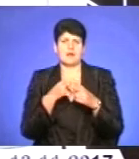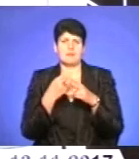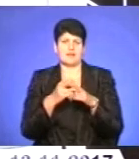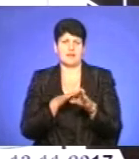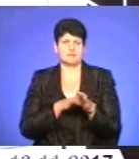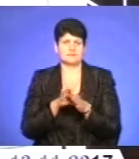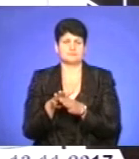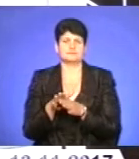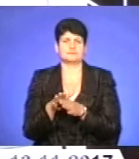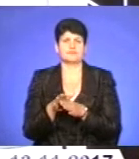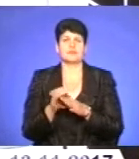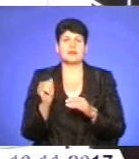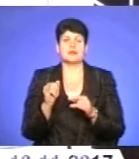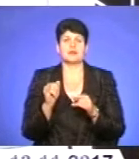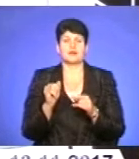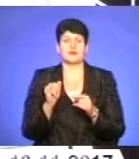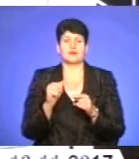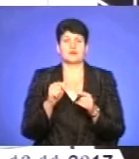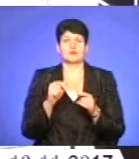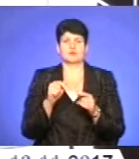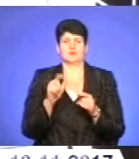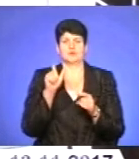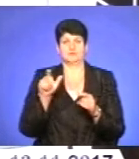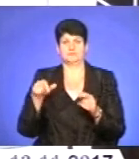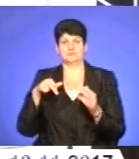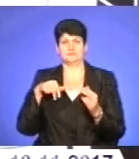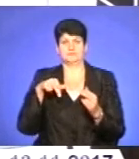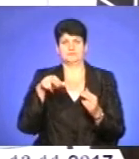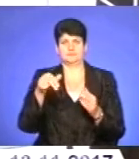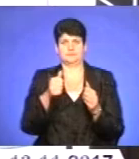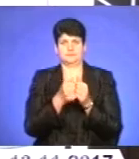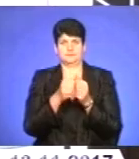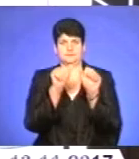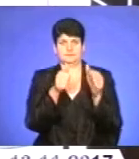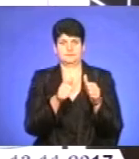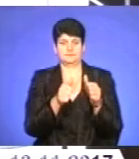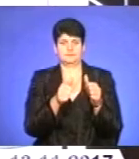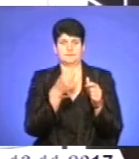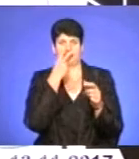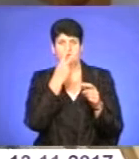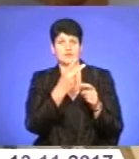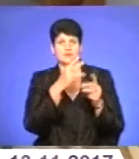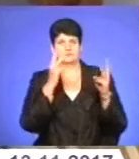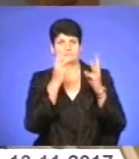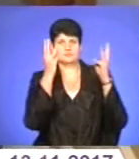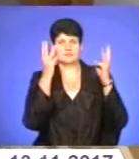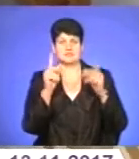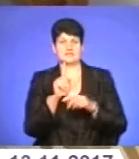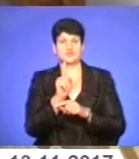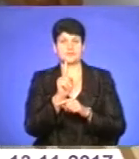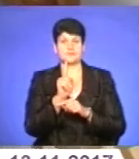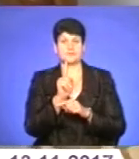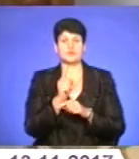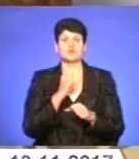виконується. І при руху глядача попри скульптуру тріпоче полум'я свічки. Аби створити